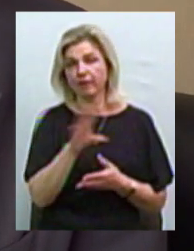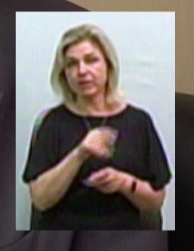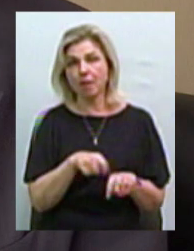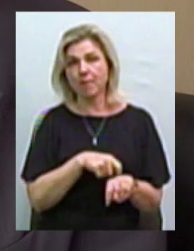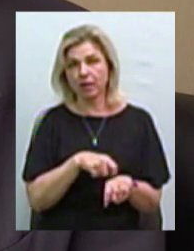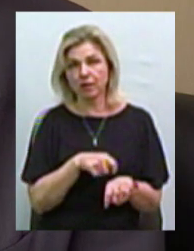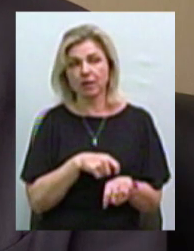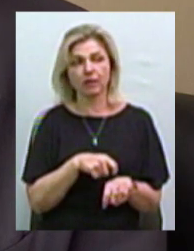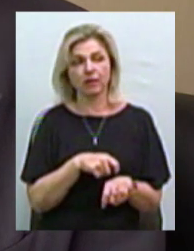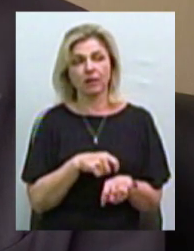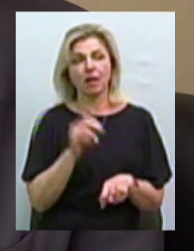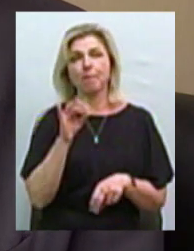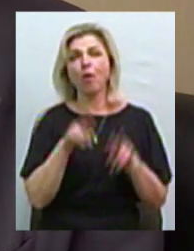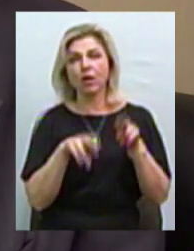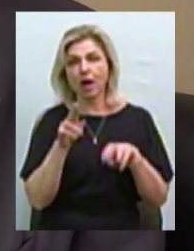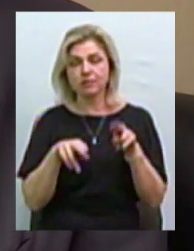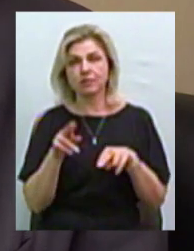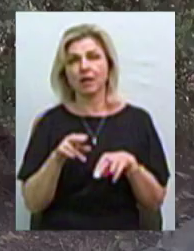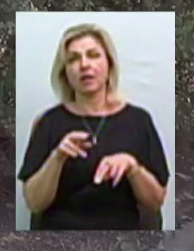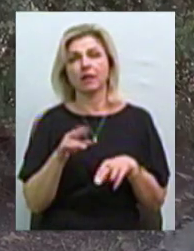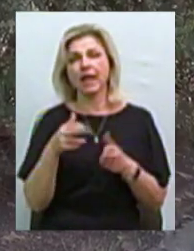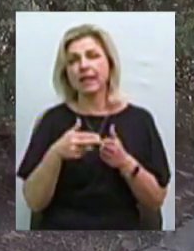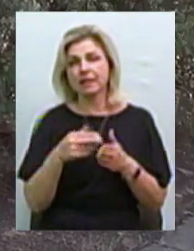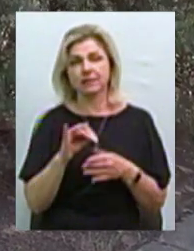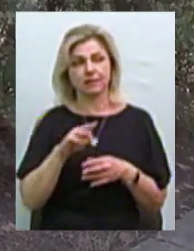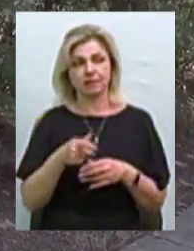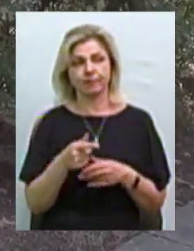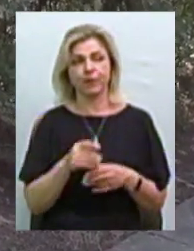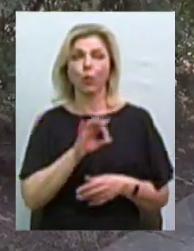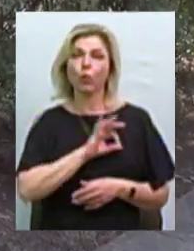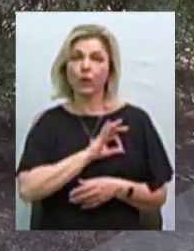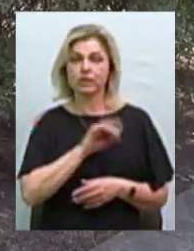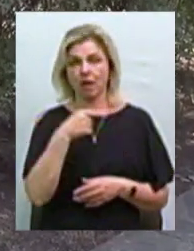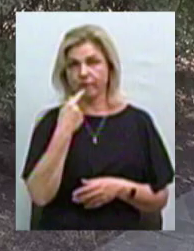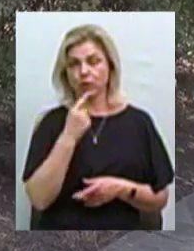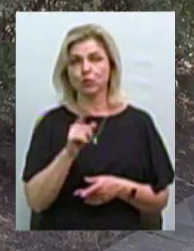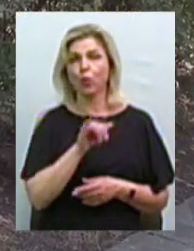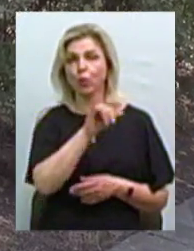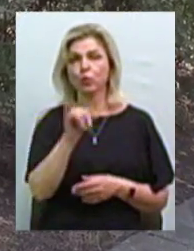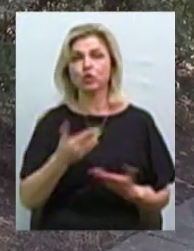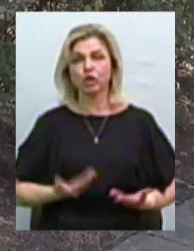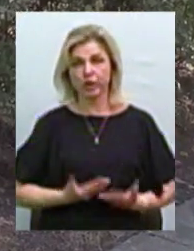там, і краска, і кисті. Юристка Ольга Савицька говорить, у мешканців